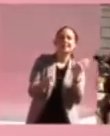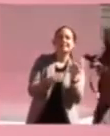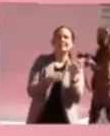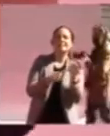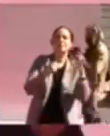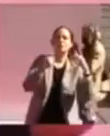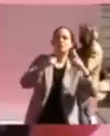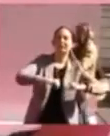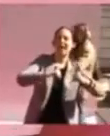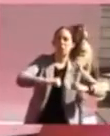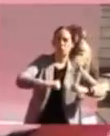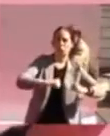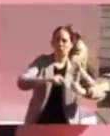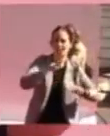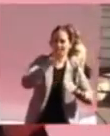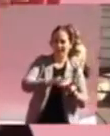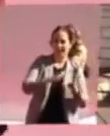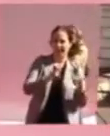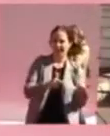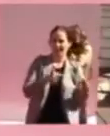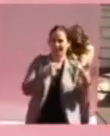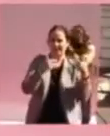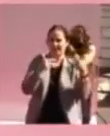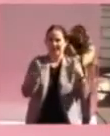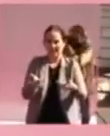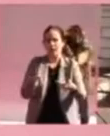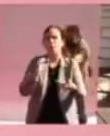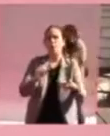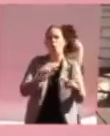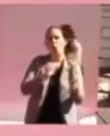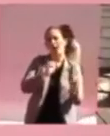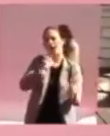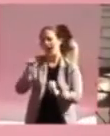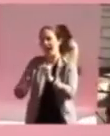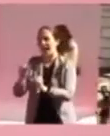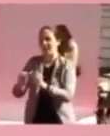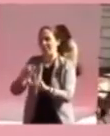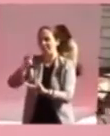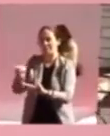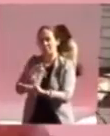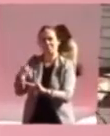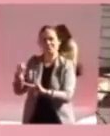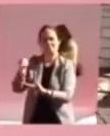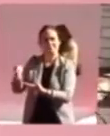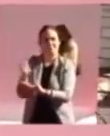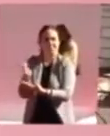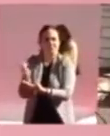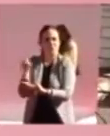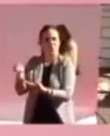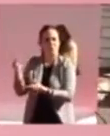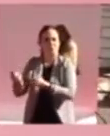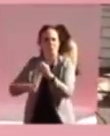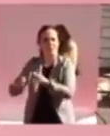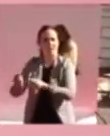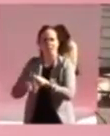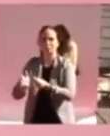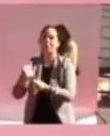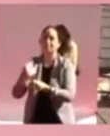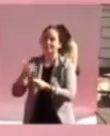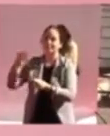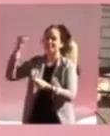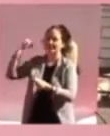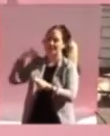guaranty re che scrive le tabelle excel purtroppo per troppo tempo è avvenuto il contrario